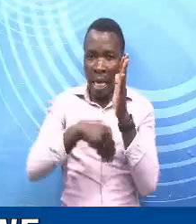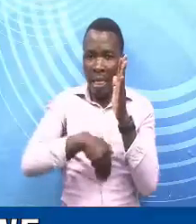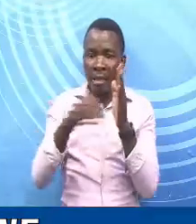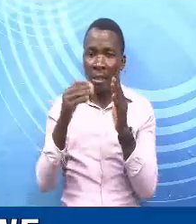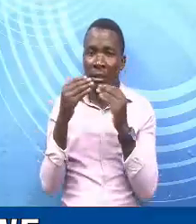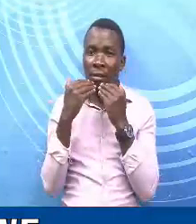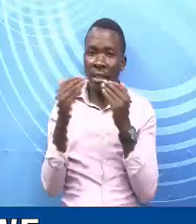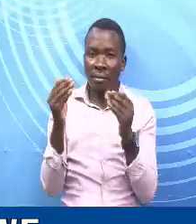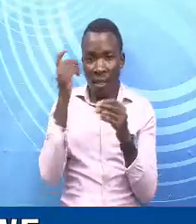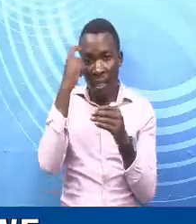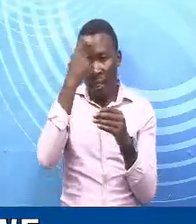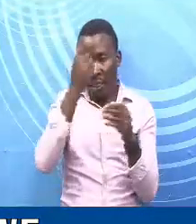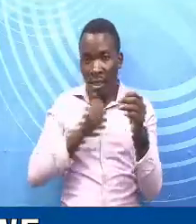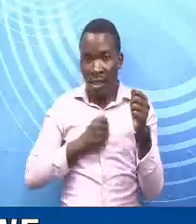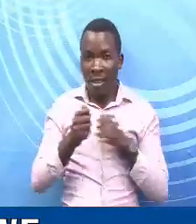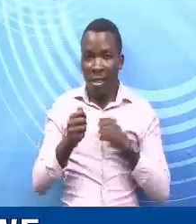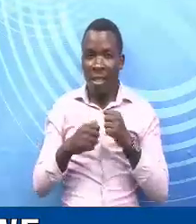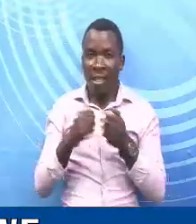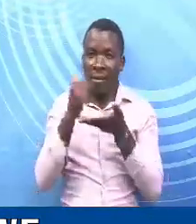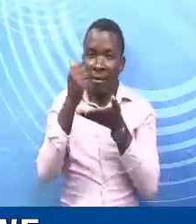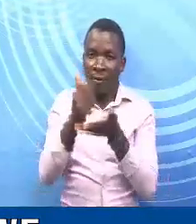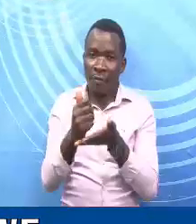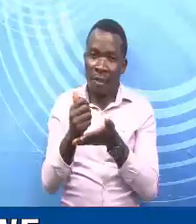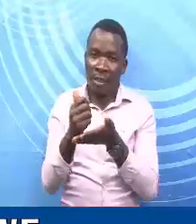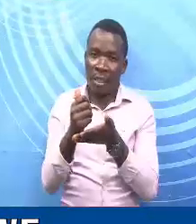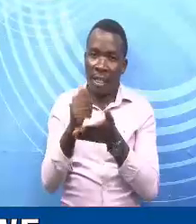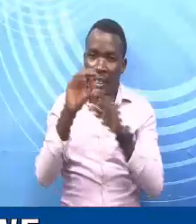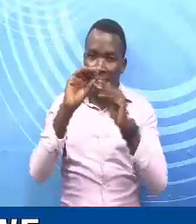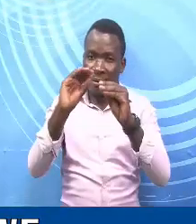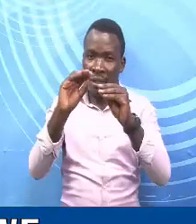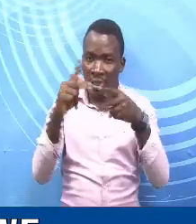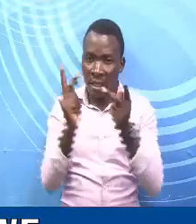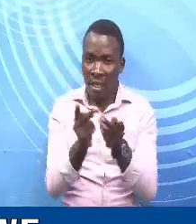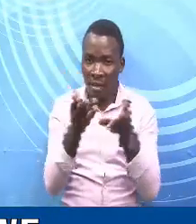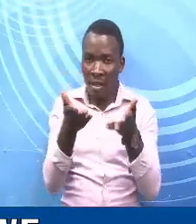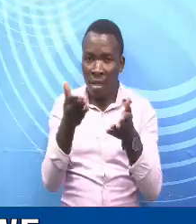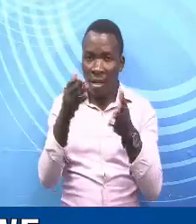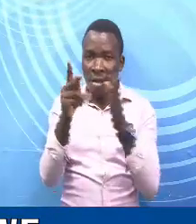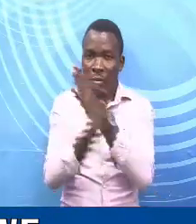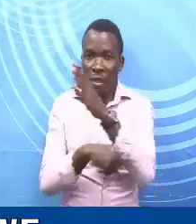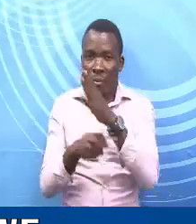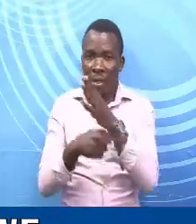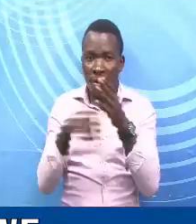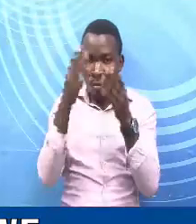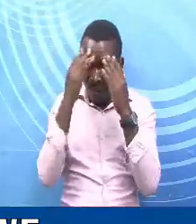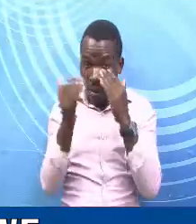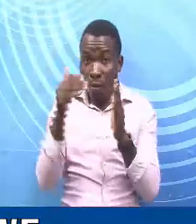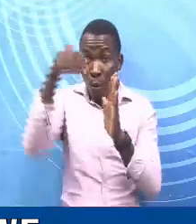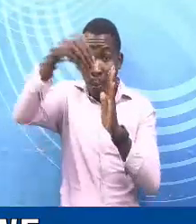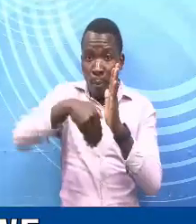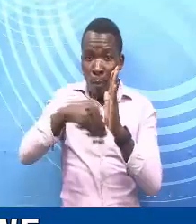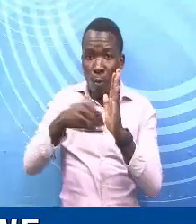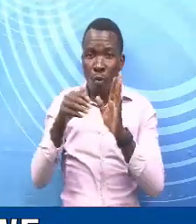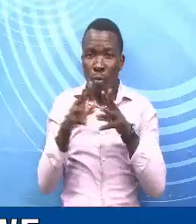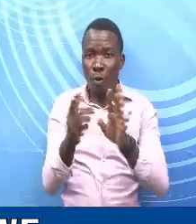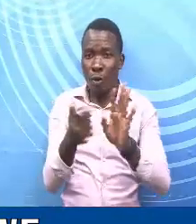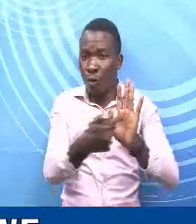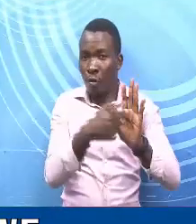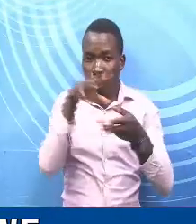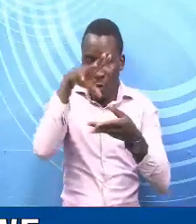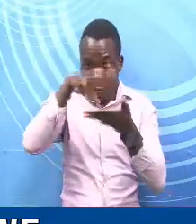Rwanda yafashe umwanzuro wo kuba yabasibiza nk'abari muri primeri kubera yuko ubona ko kubasubira inyuma mu buryo bugaragara. Televiziyo umwana kwigira kuri